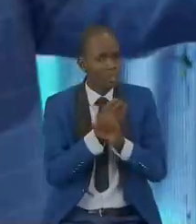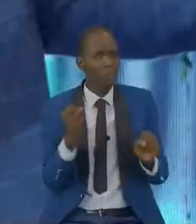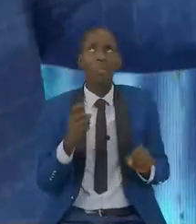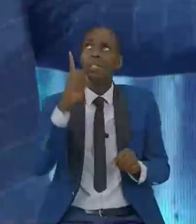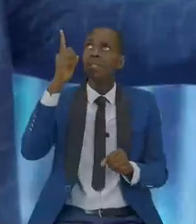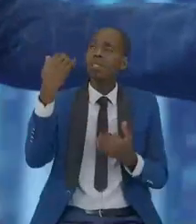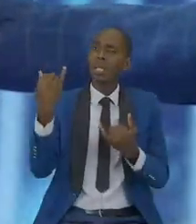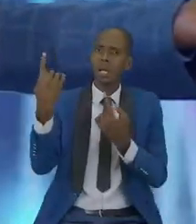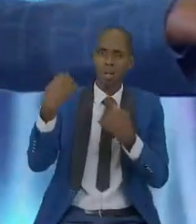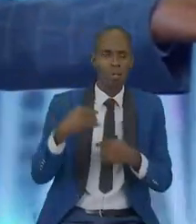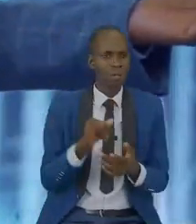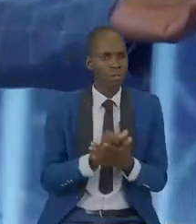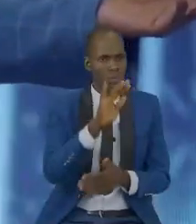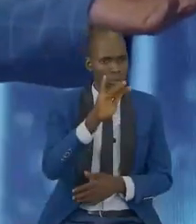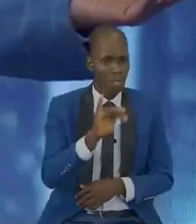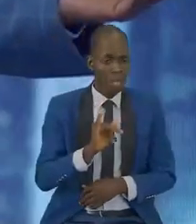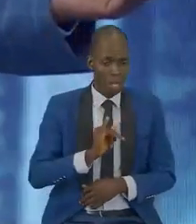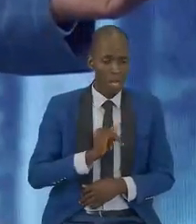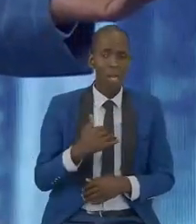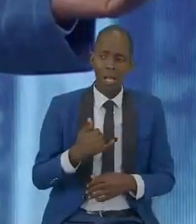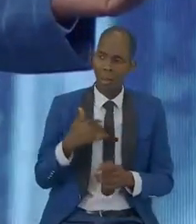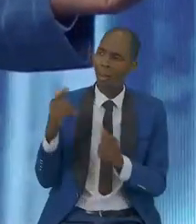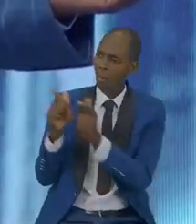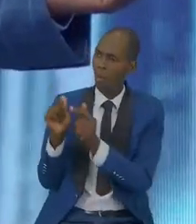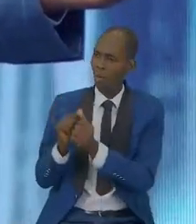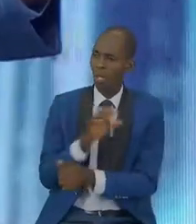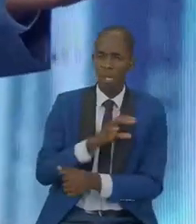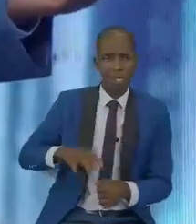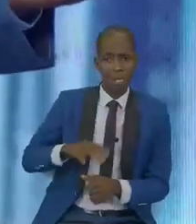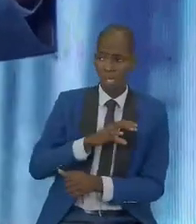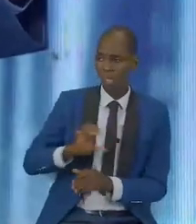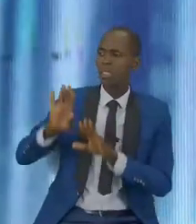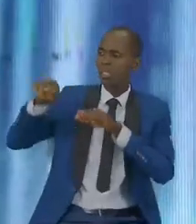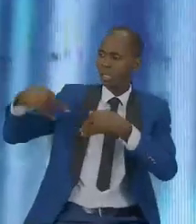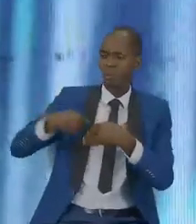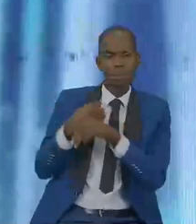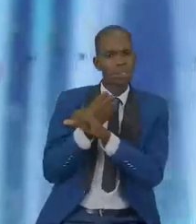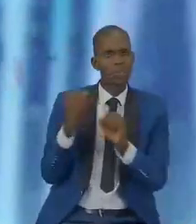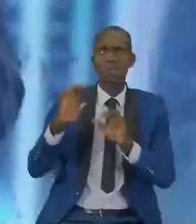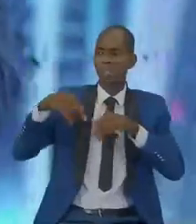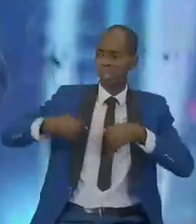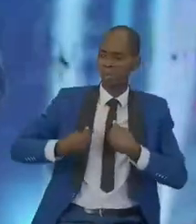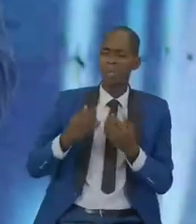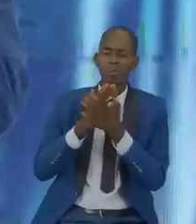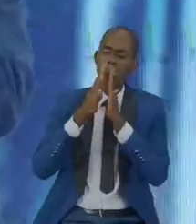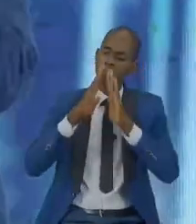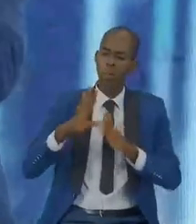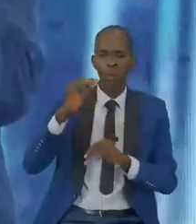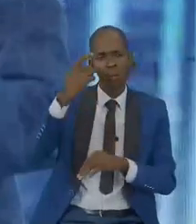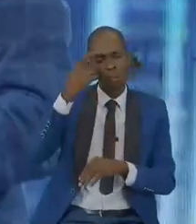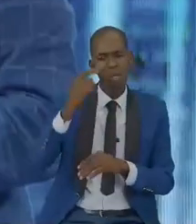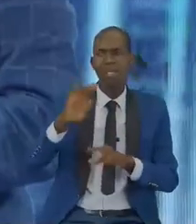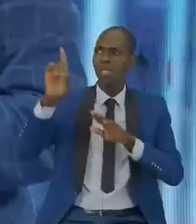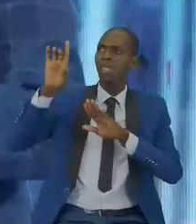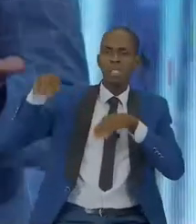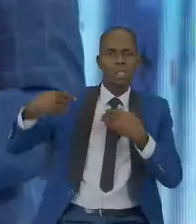voie. Et déjà, et tu te perds là-bas. Je dis, viens. J'ai été avec Christ. J'ai été